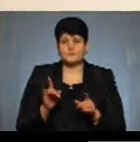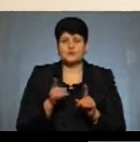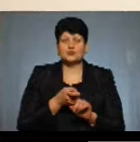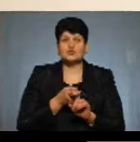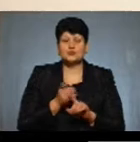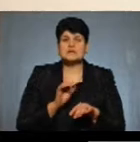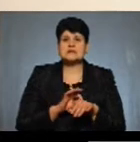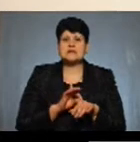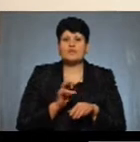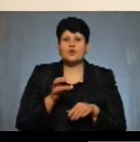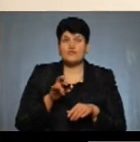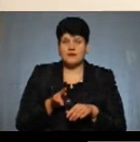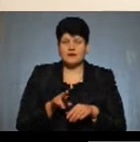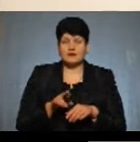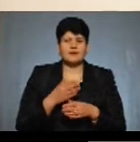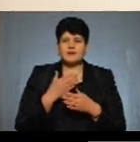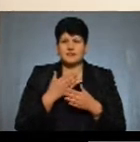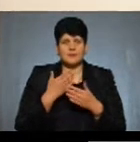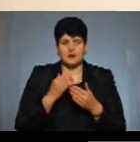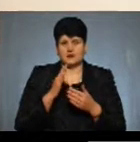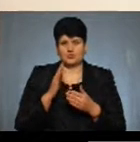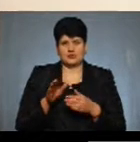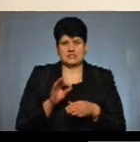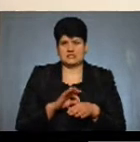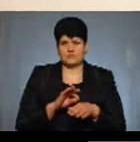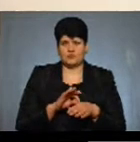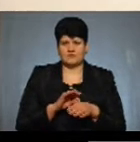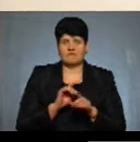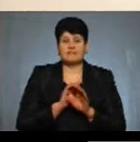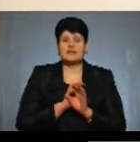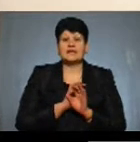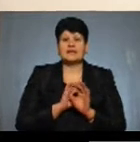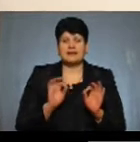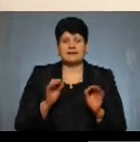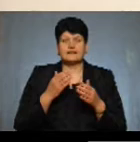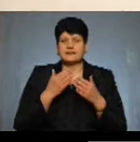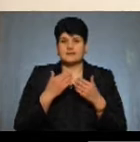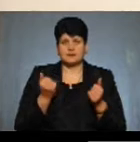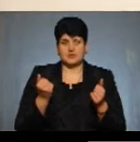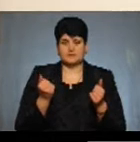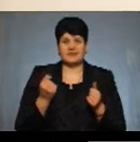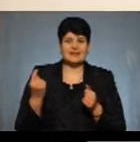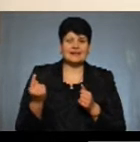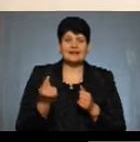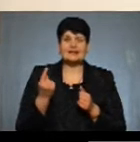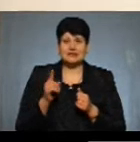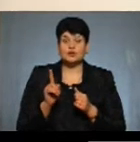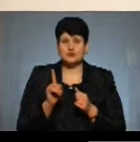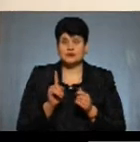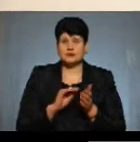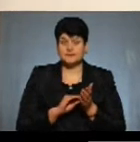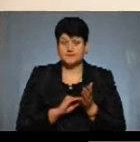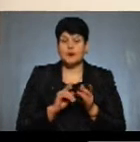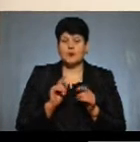Що стосується захворювання, відповідно, не мало би бути захворювання, в ідеалі такого немає. Єдине, що тоді